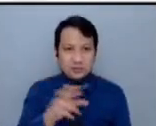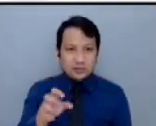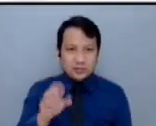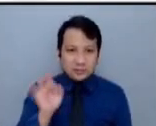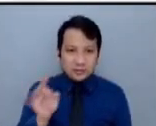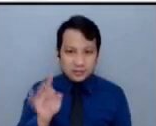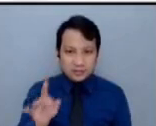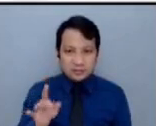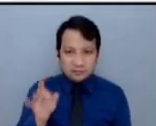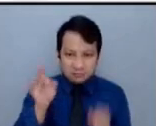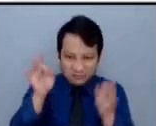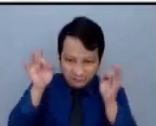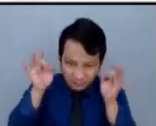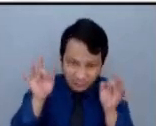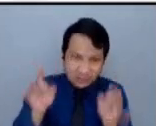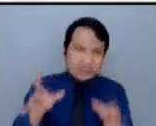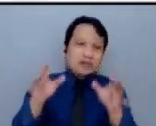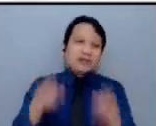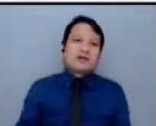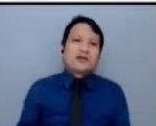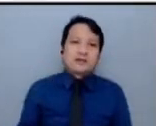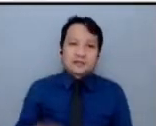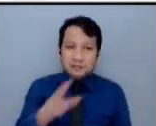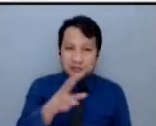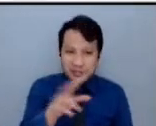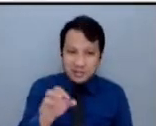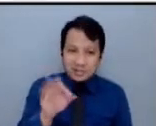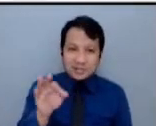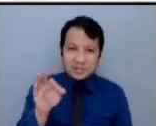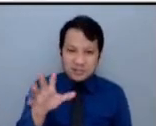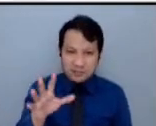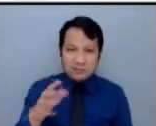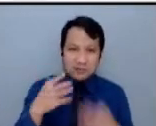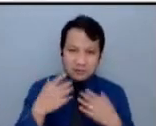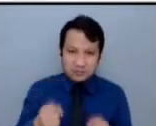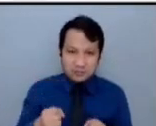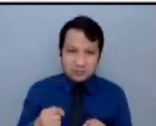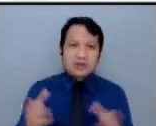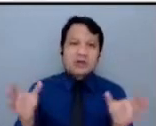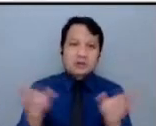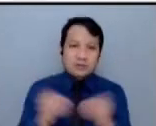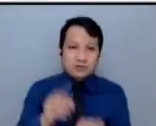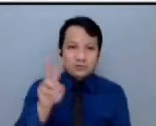critical. 395 ang mga naka-recover kaya nasa